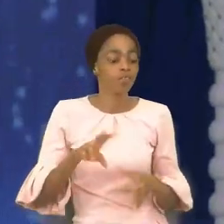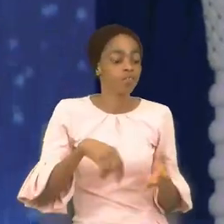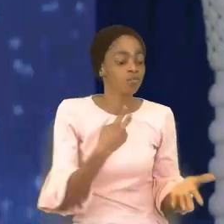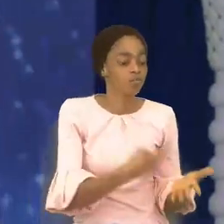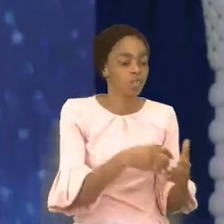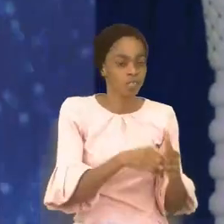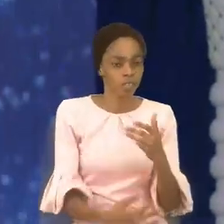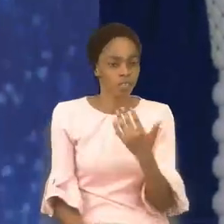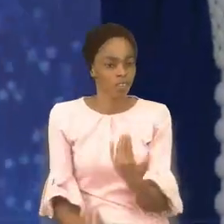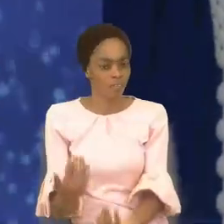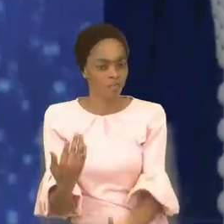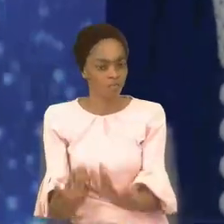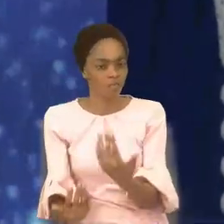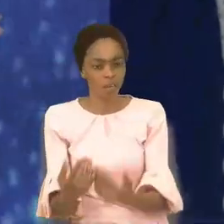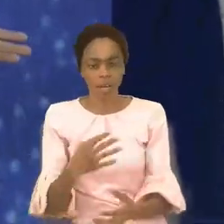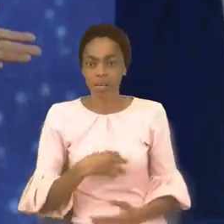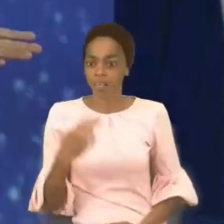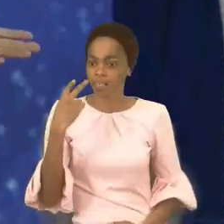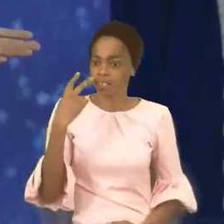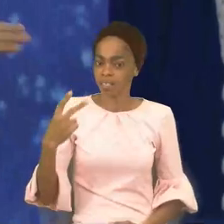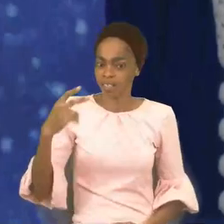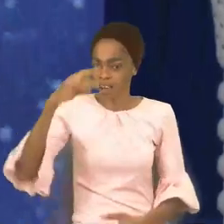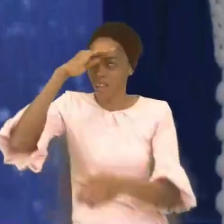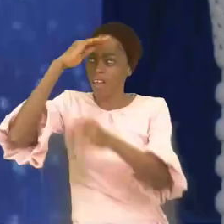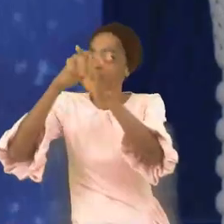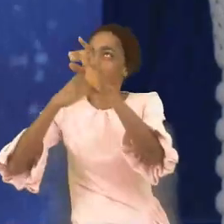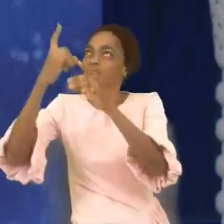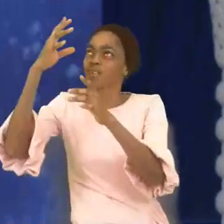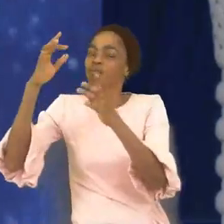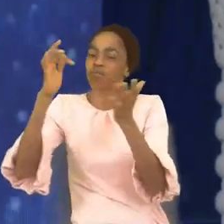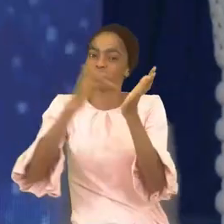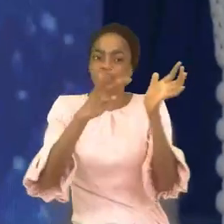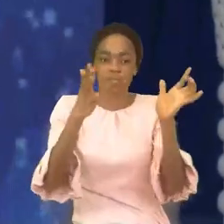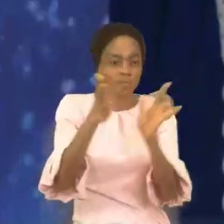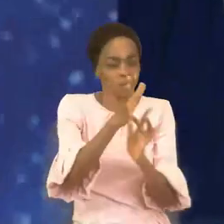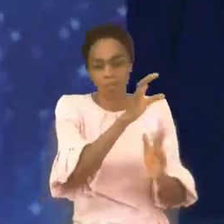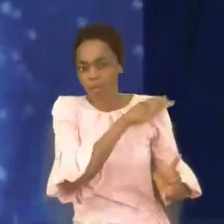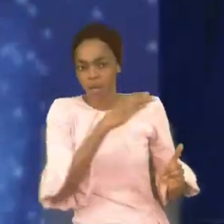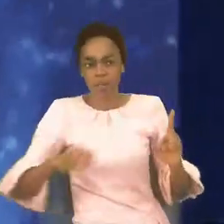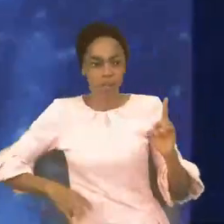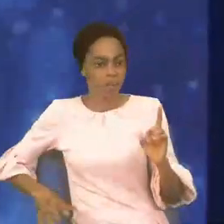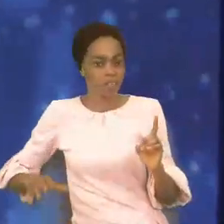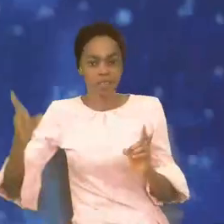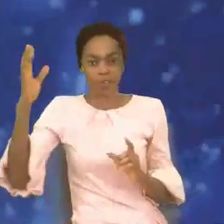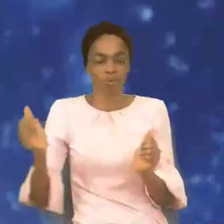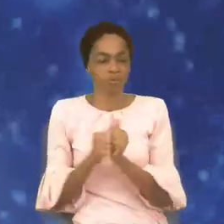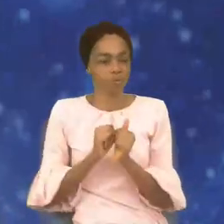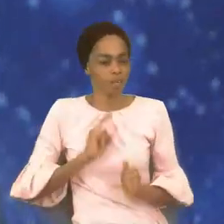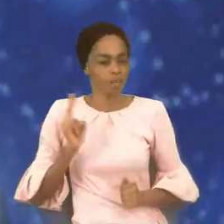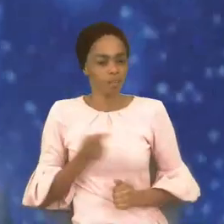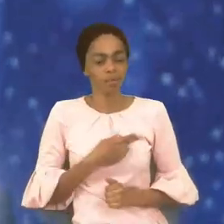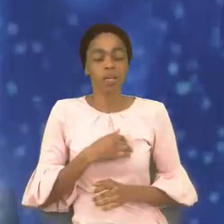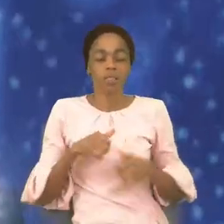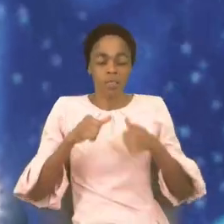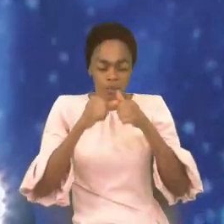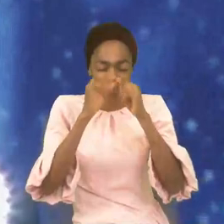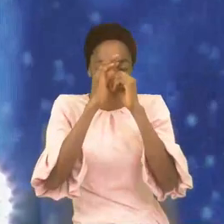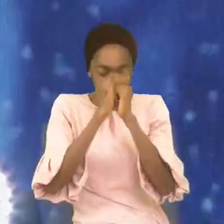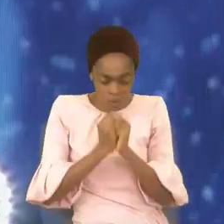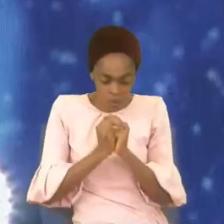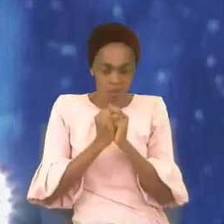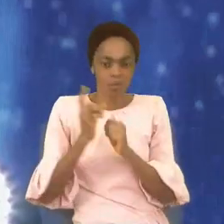fournaise, le quatrième homme est apparu. Le Seigneur Jésus-Christ, Emmanuel, Dieu avec nous. Ils ont continué à adorer le